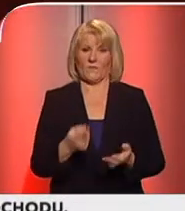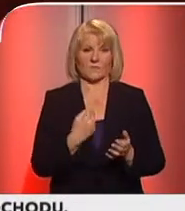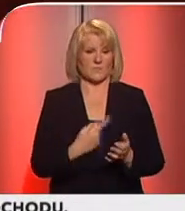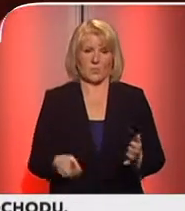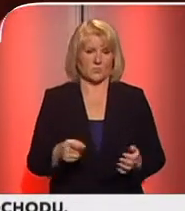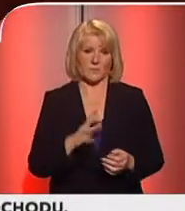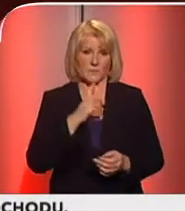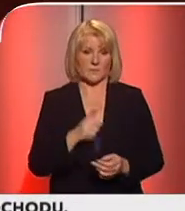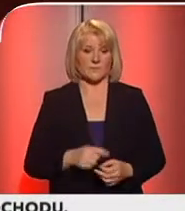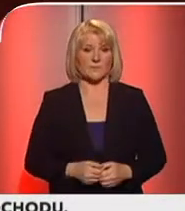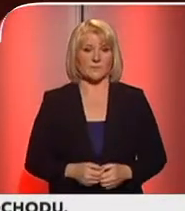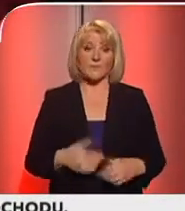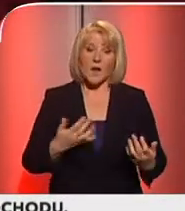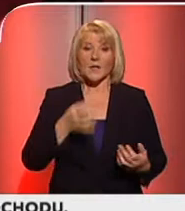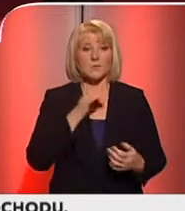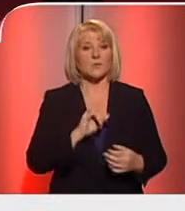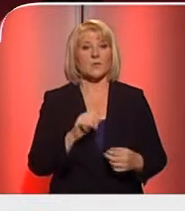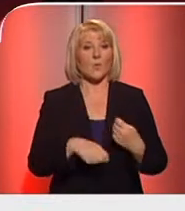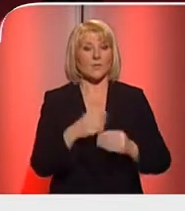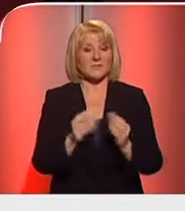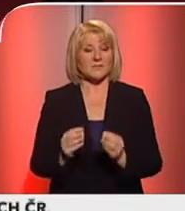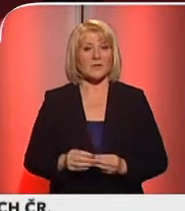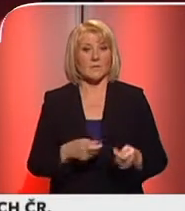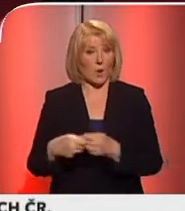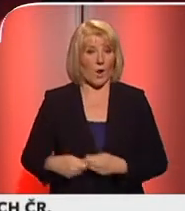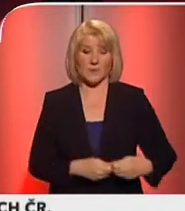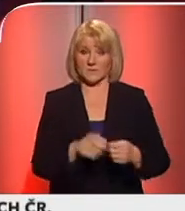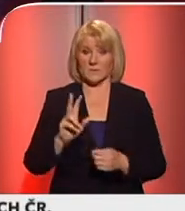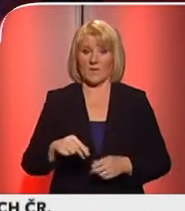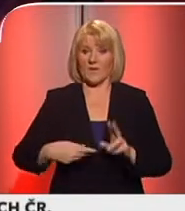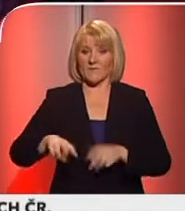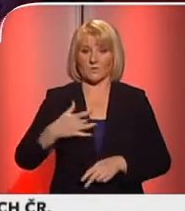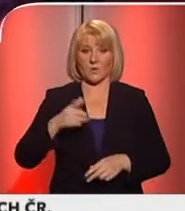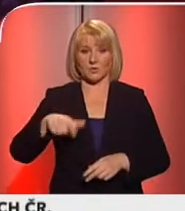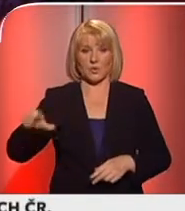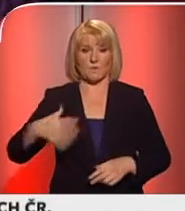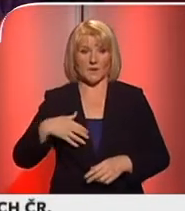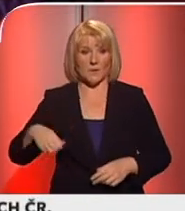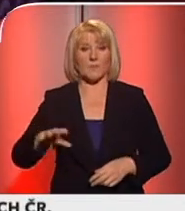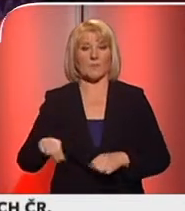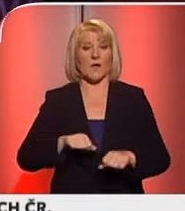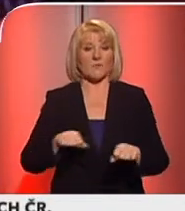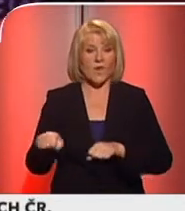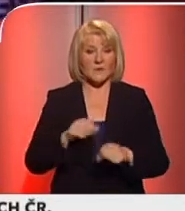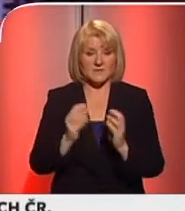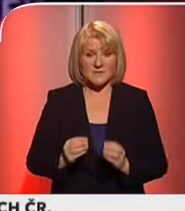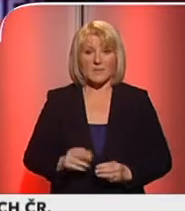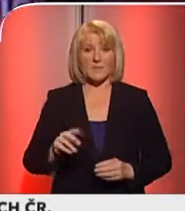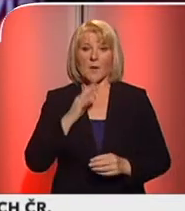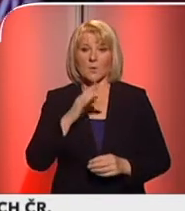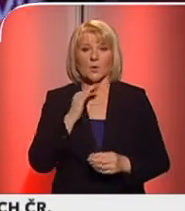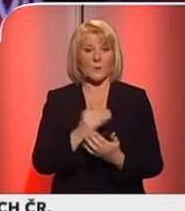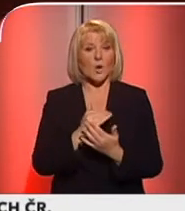pravda. Když někdo sestaví koalici, má poměrně dost velkou většinu v parlamentu, sestaví vládu, má programové prohlášení, tak